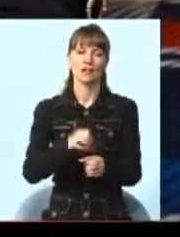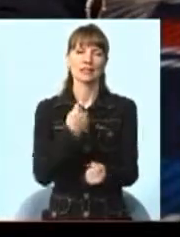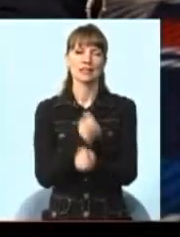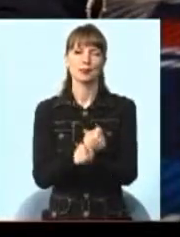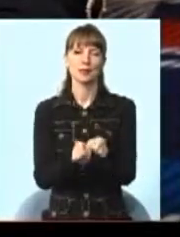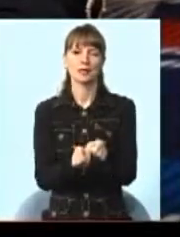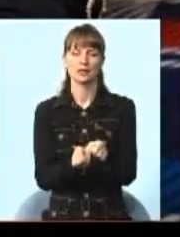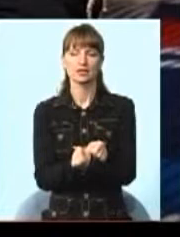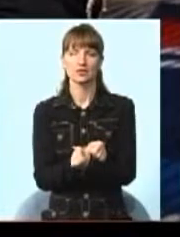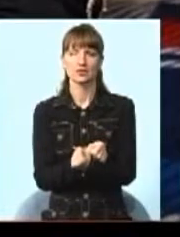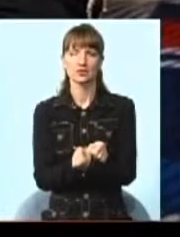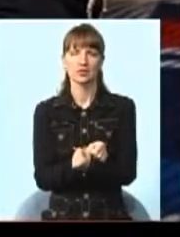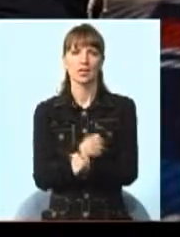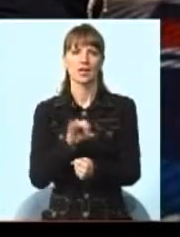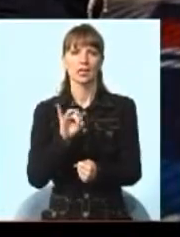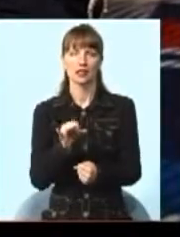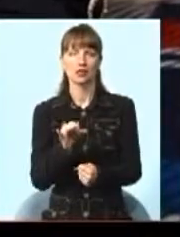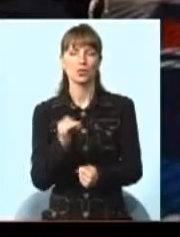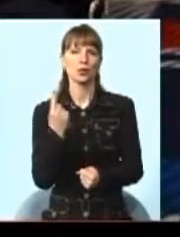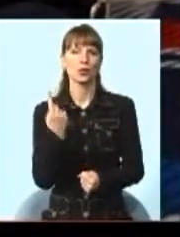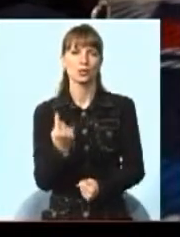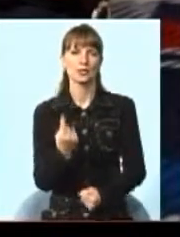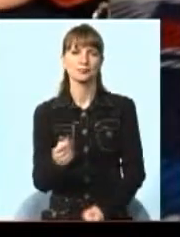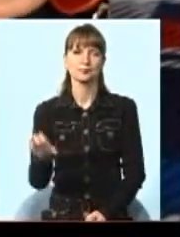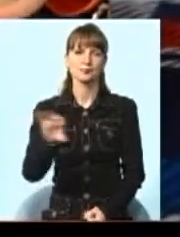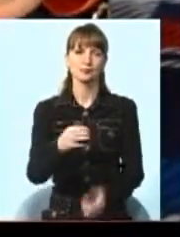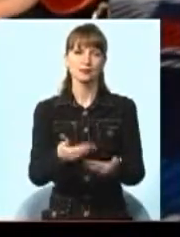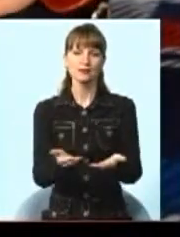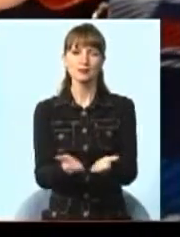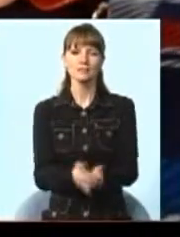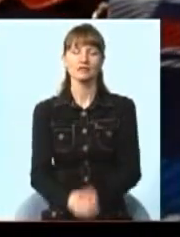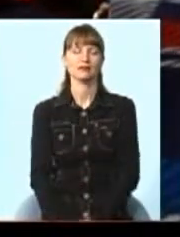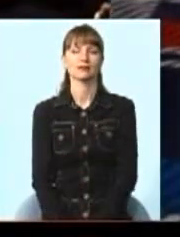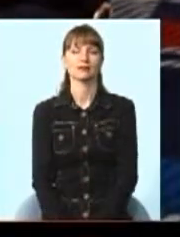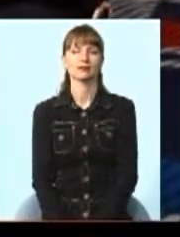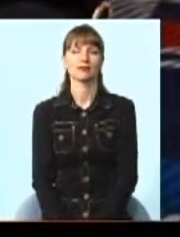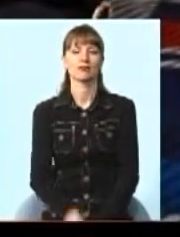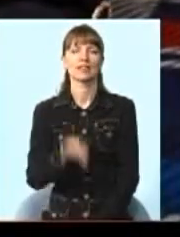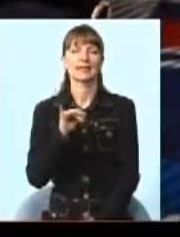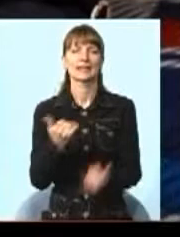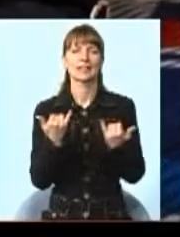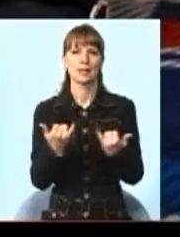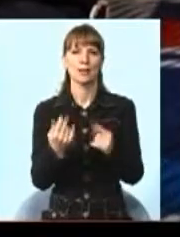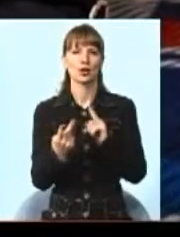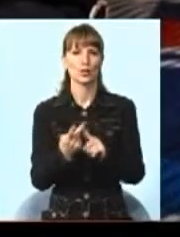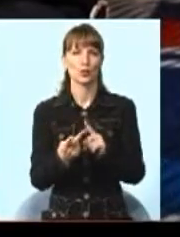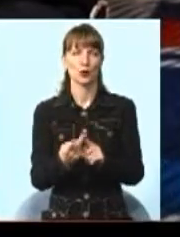спирт. Давайте. І один наливайте сюди. І тепер